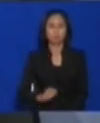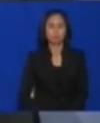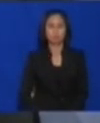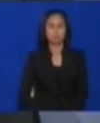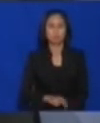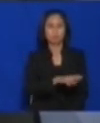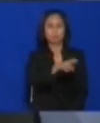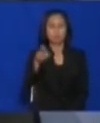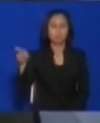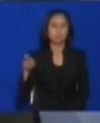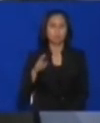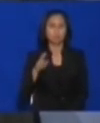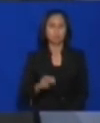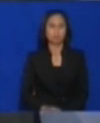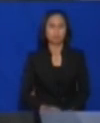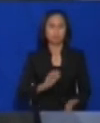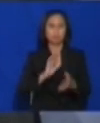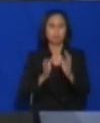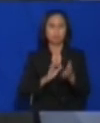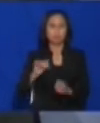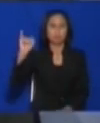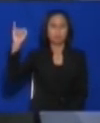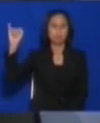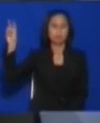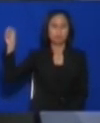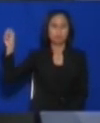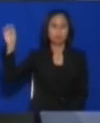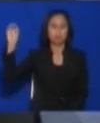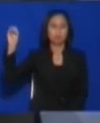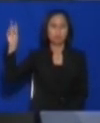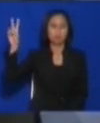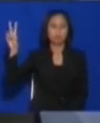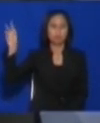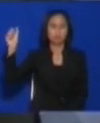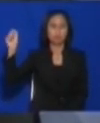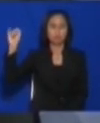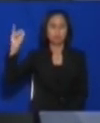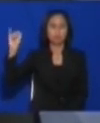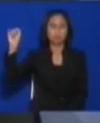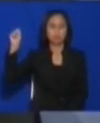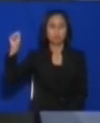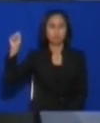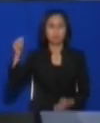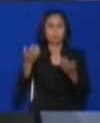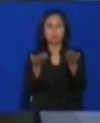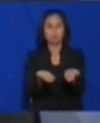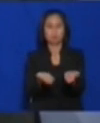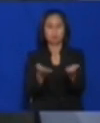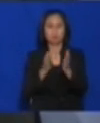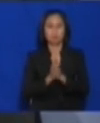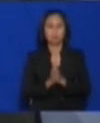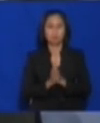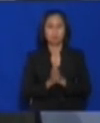yang berhasil menciptakan inovasi yang benar-benar membawa manfaat bagi kota Tegal akan kami siapkan